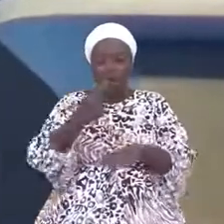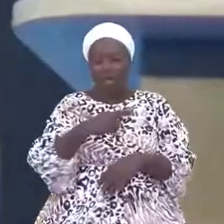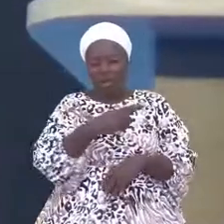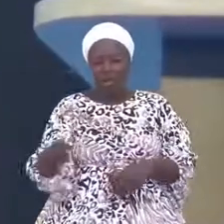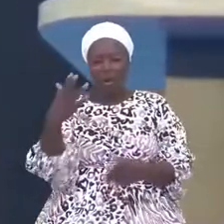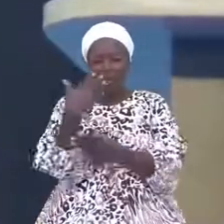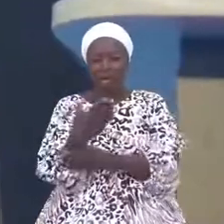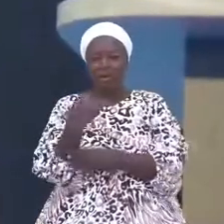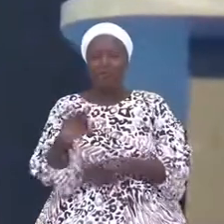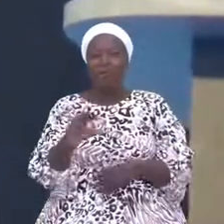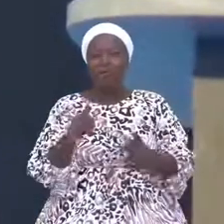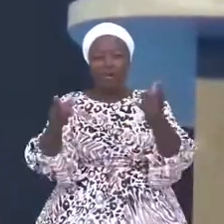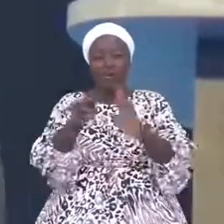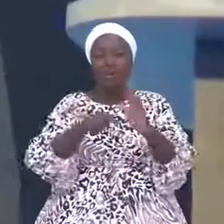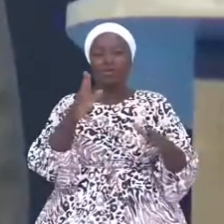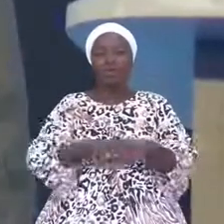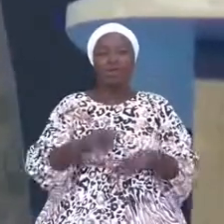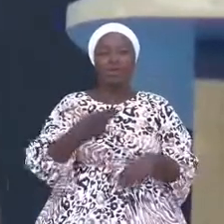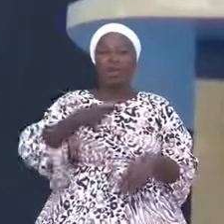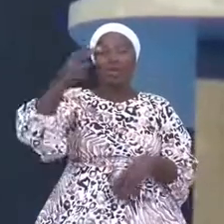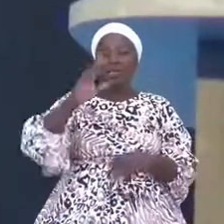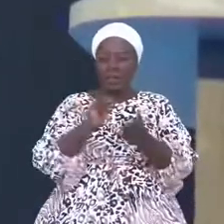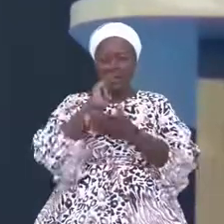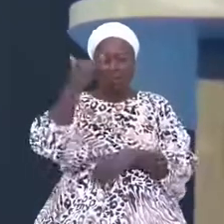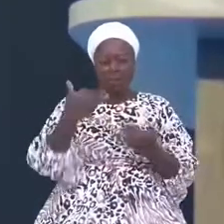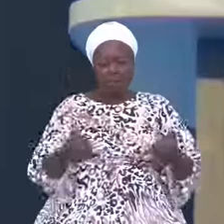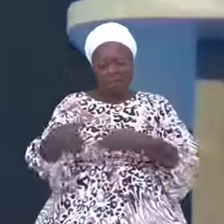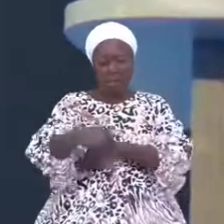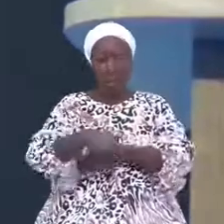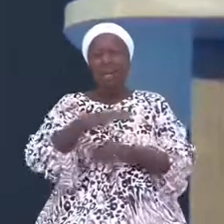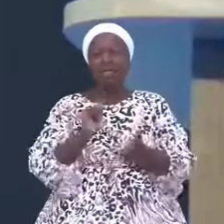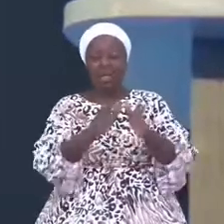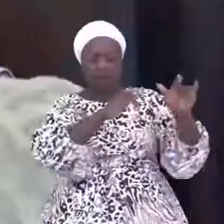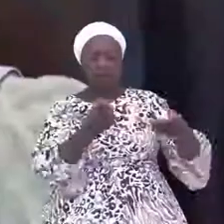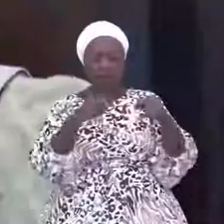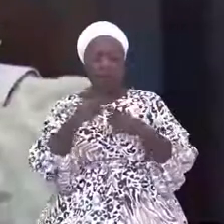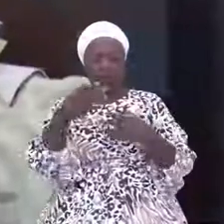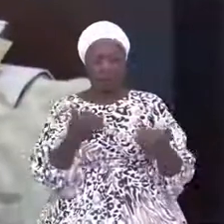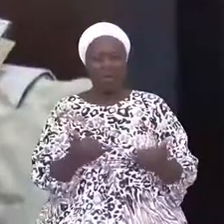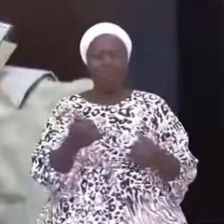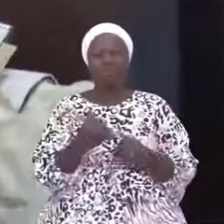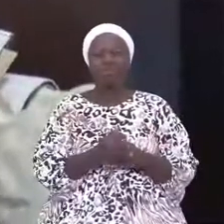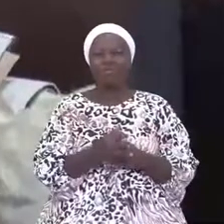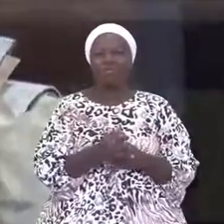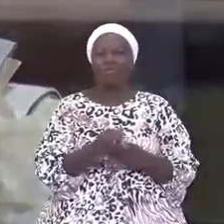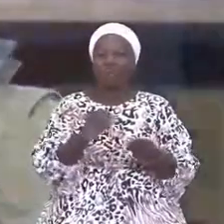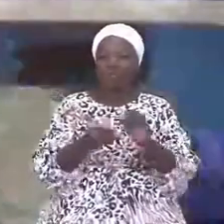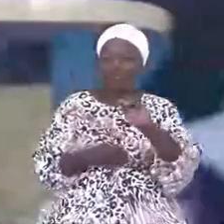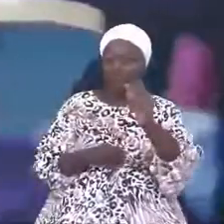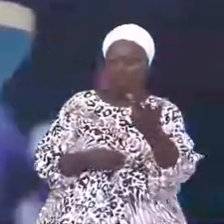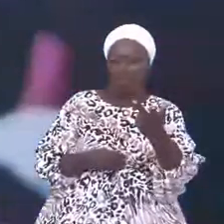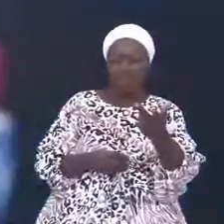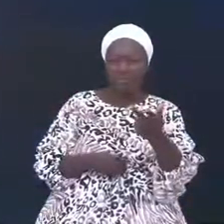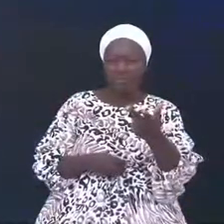parce qu'il est le médiateur à la droite de majesté d'en haut. Voilà pourquoi ce soir, cette miséricorde